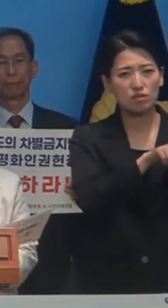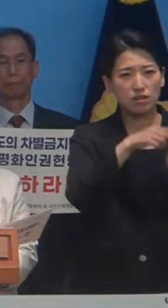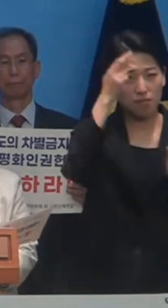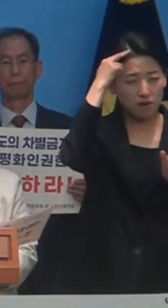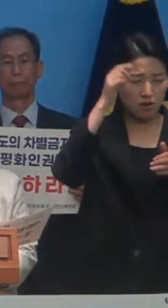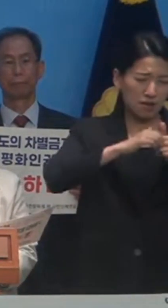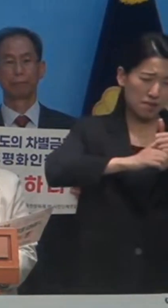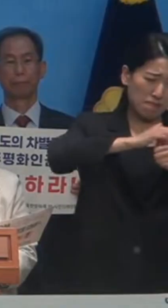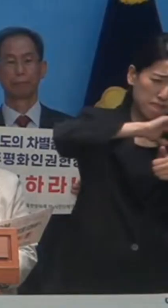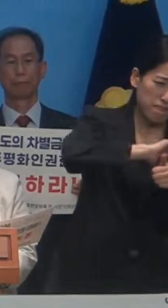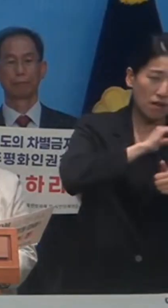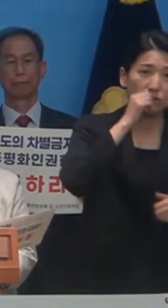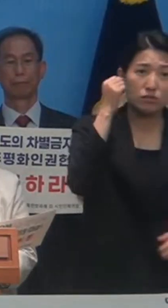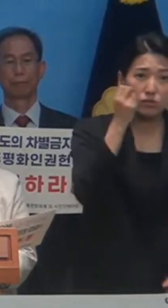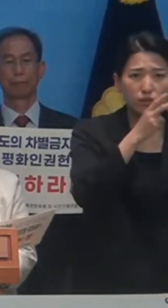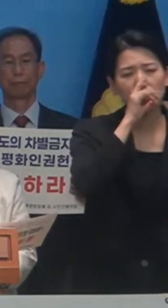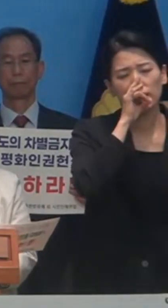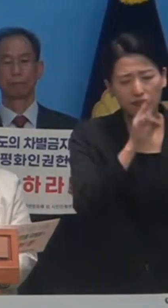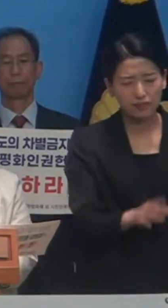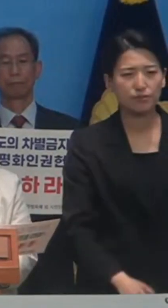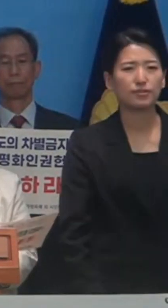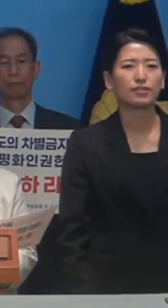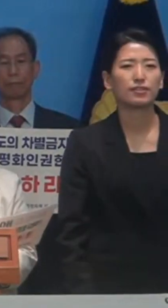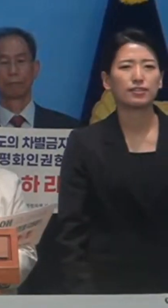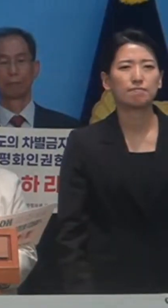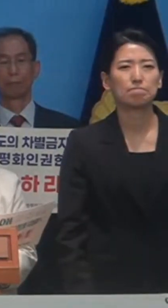하는 일이 다시는 없도록 이러한